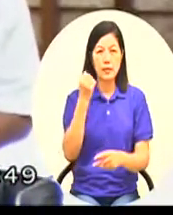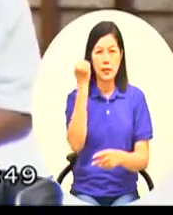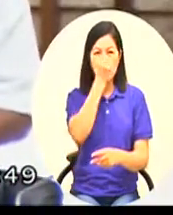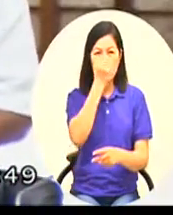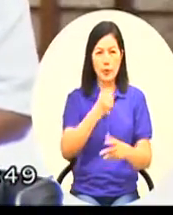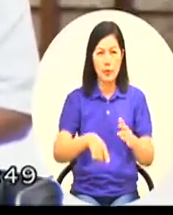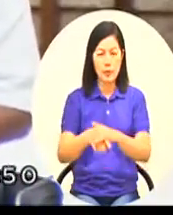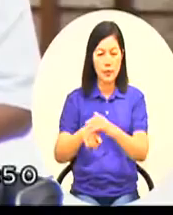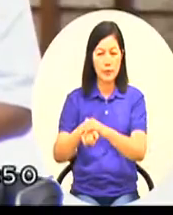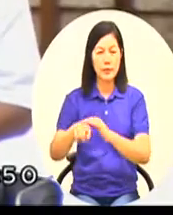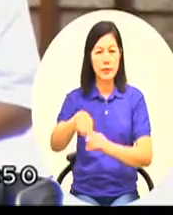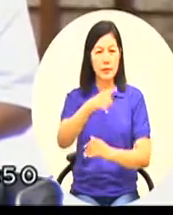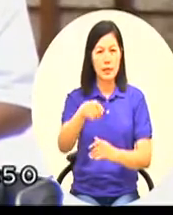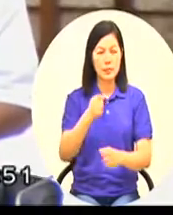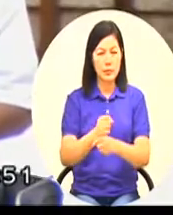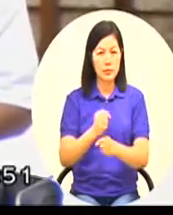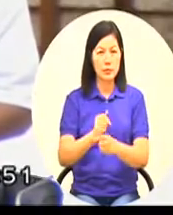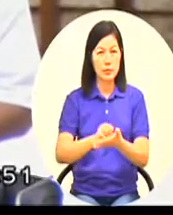里面啊，